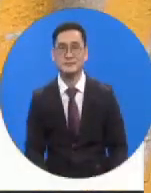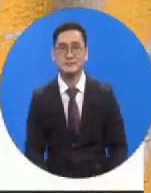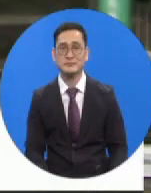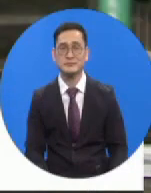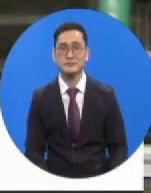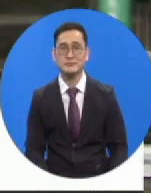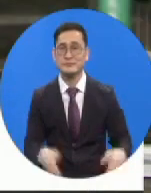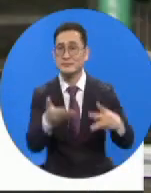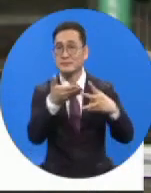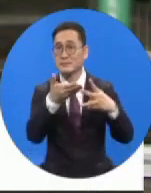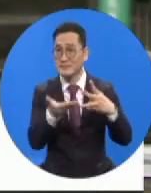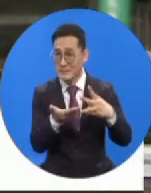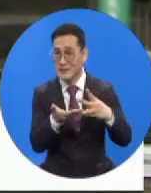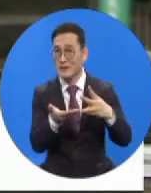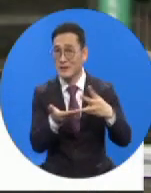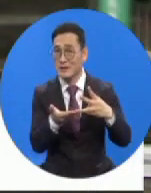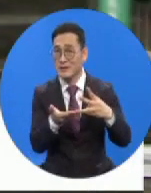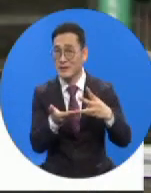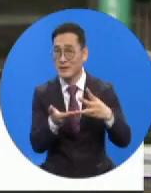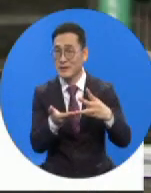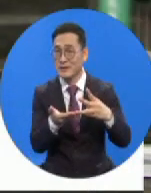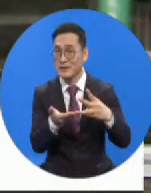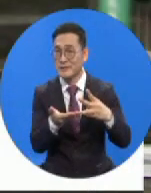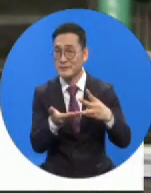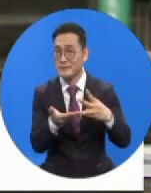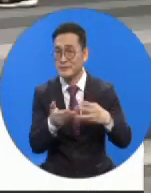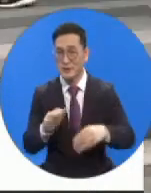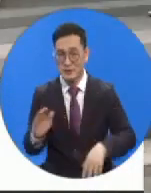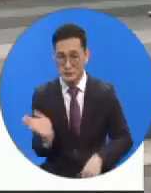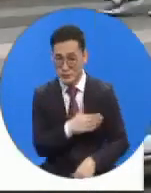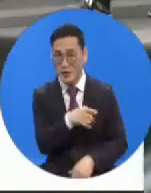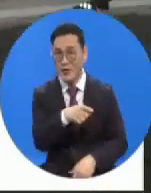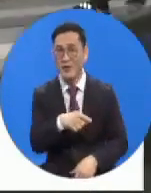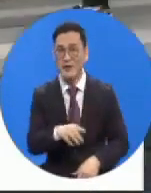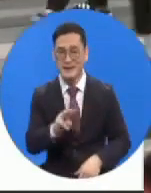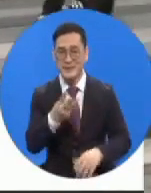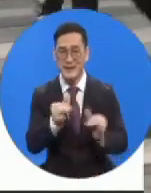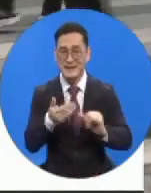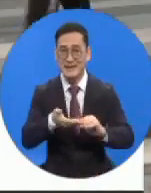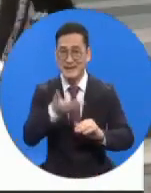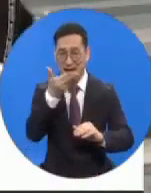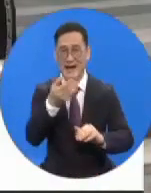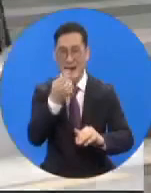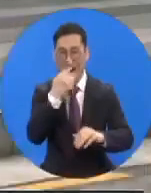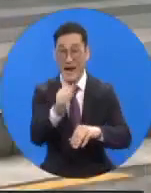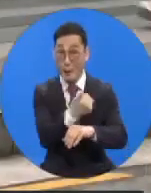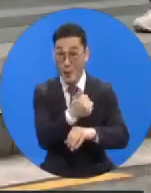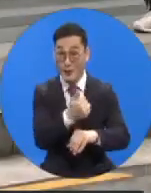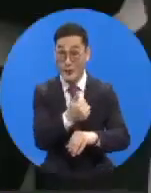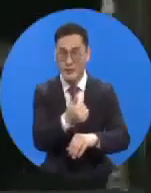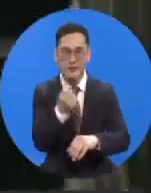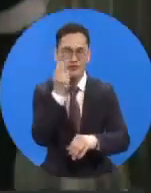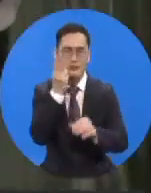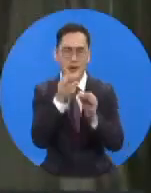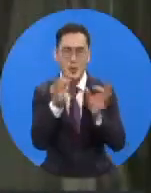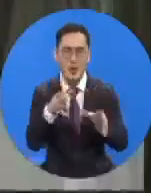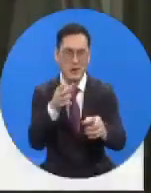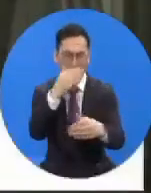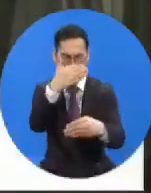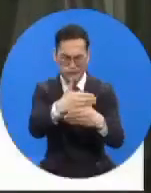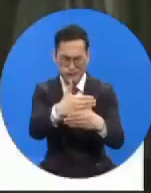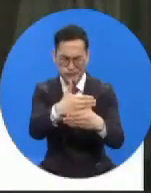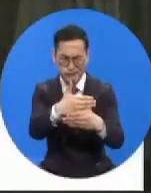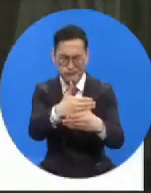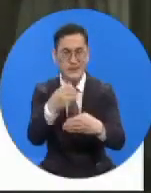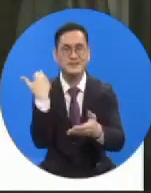거리 두기가 1단계로 완화되면서 300인 이상 대형 학원도 두 달 만에 다시 문을 열었습니다. 그동안 공부할